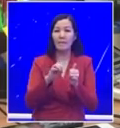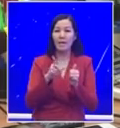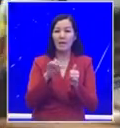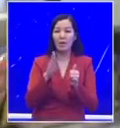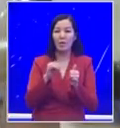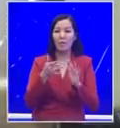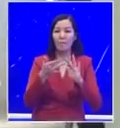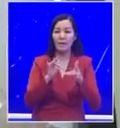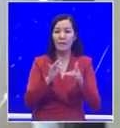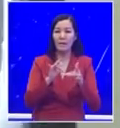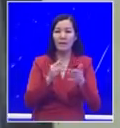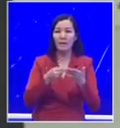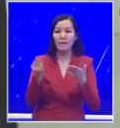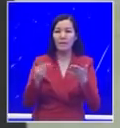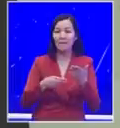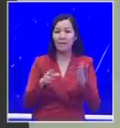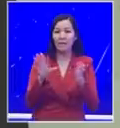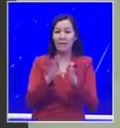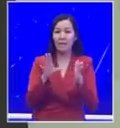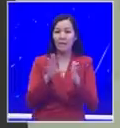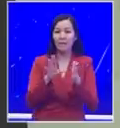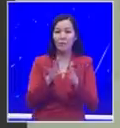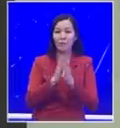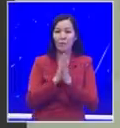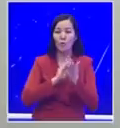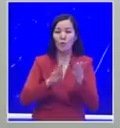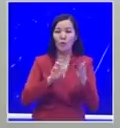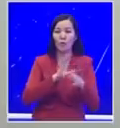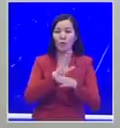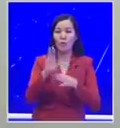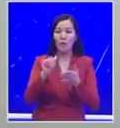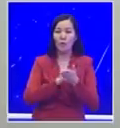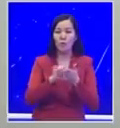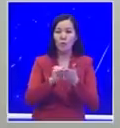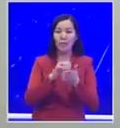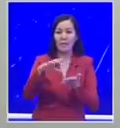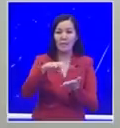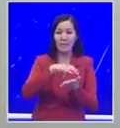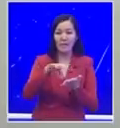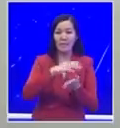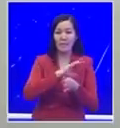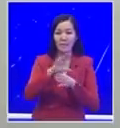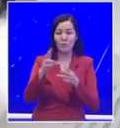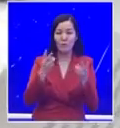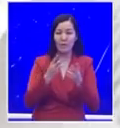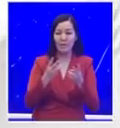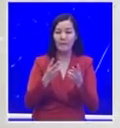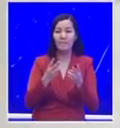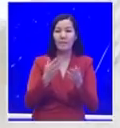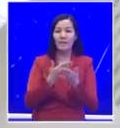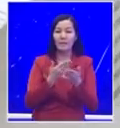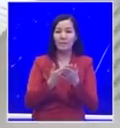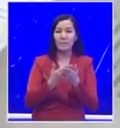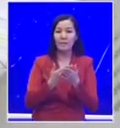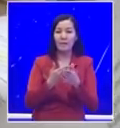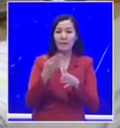арқылы цифрлы қолтаңба мен электронды түрде өтініш жазып, құжаттарын сканерлеп өткізуі тиіс. Ескере кететін жайт,